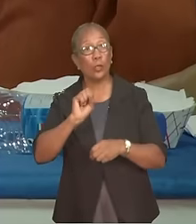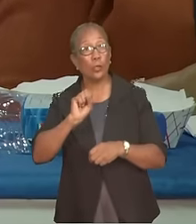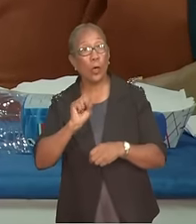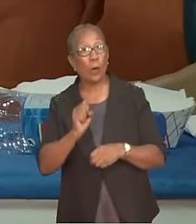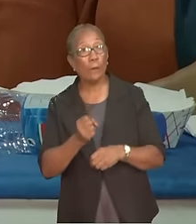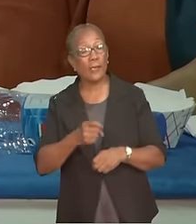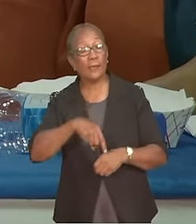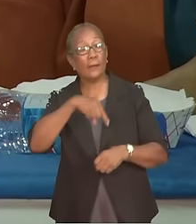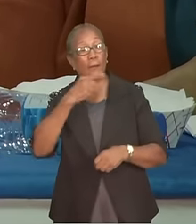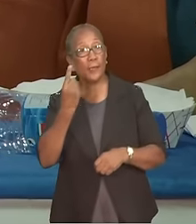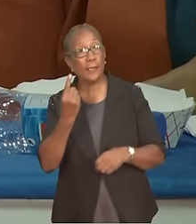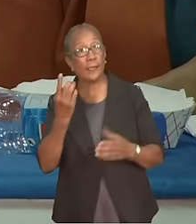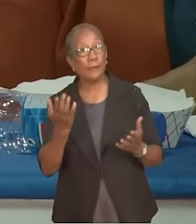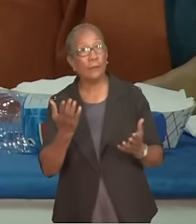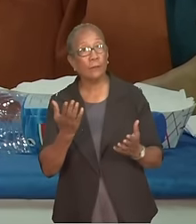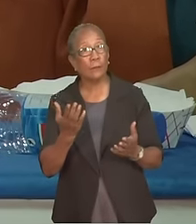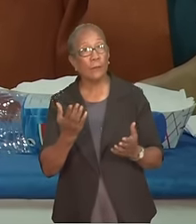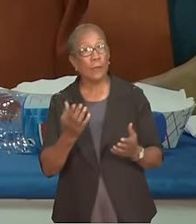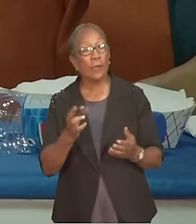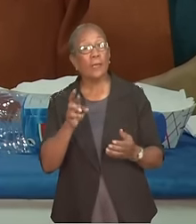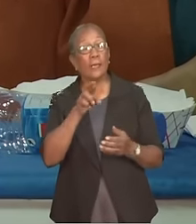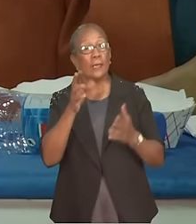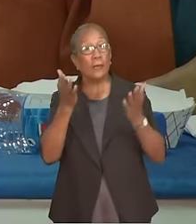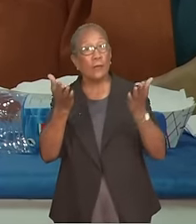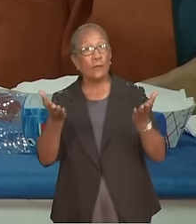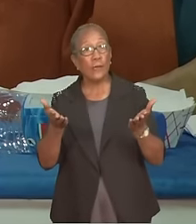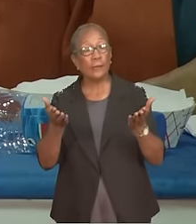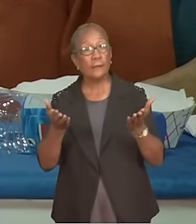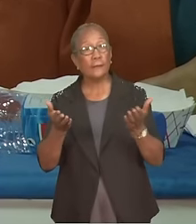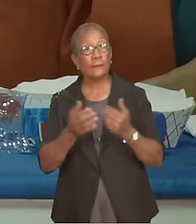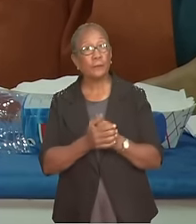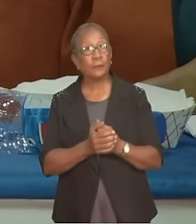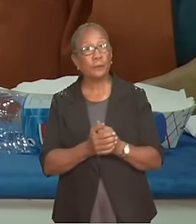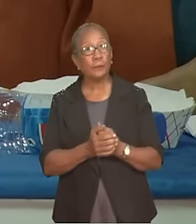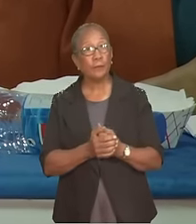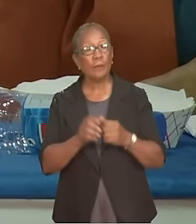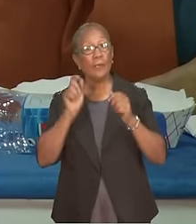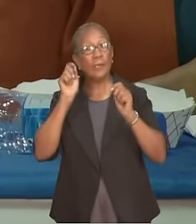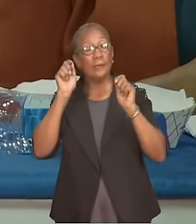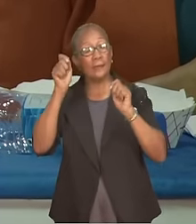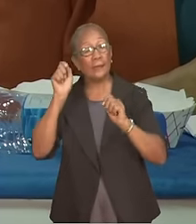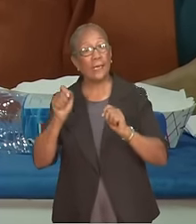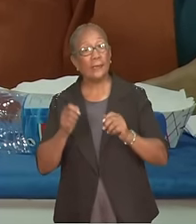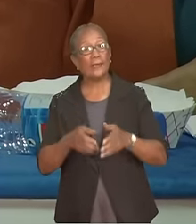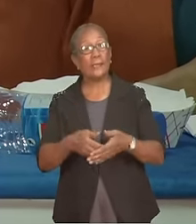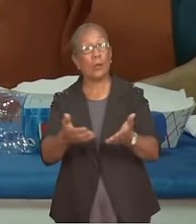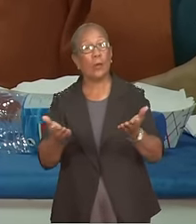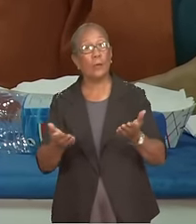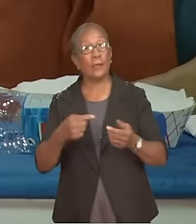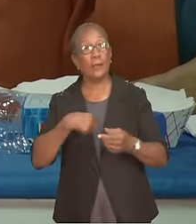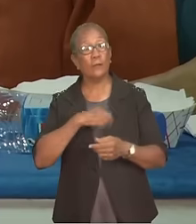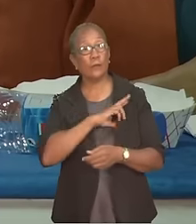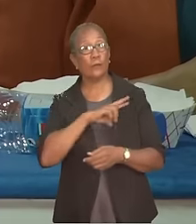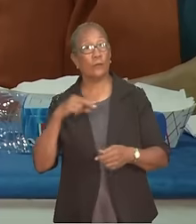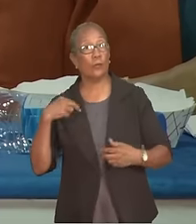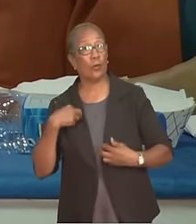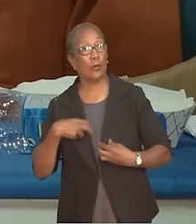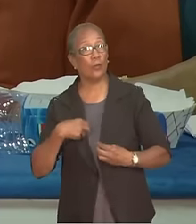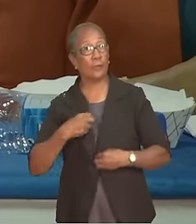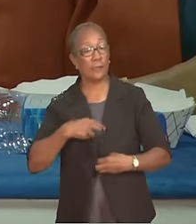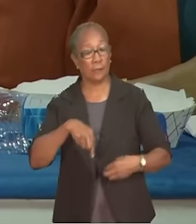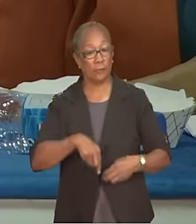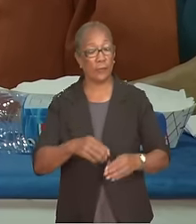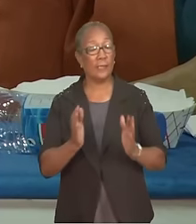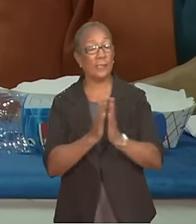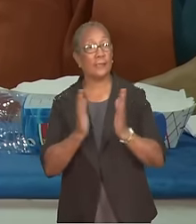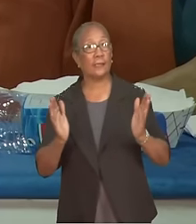wat meer relevante data zal opleveren voor ons. Data die toch meer van deze tijd